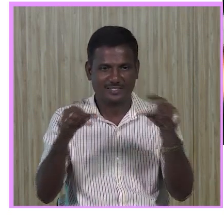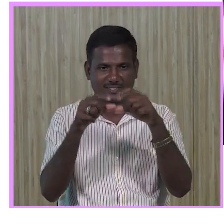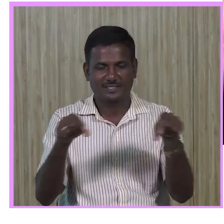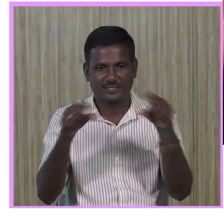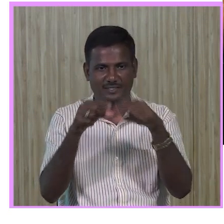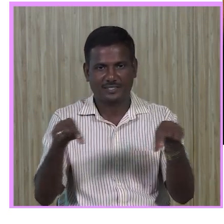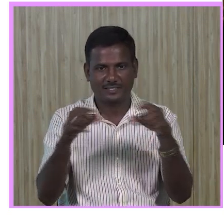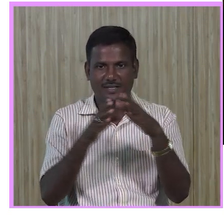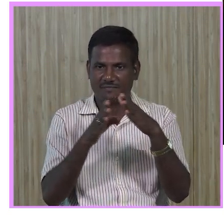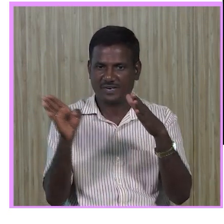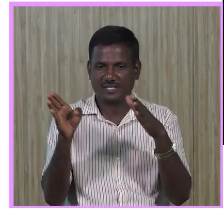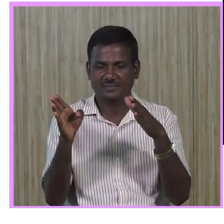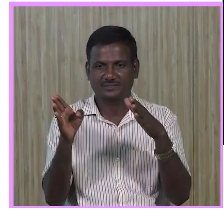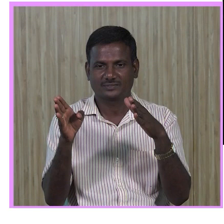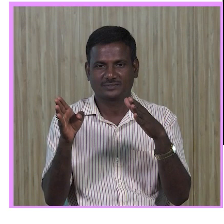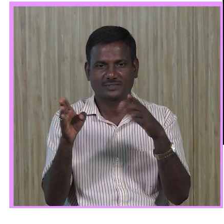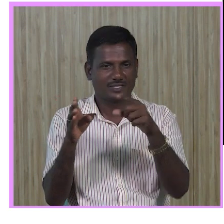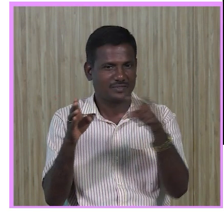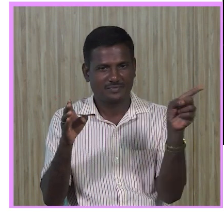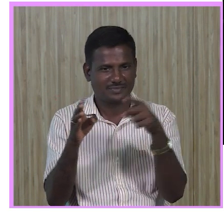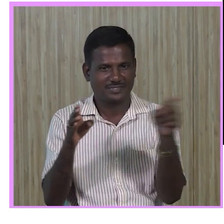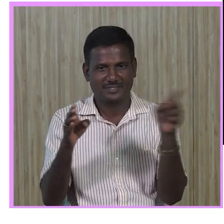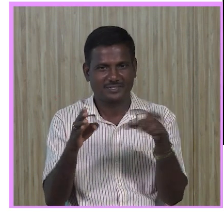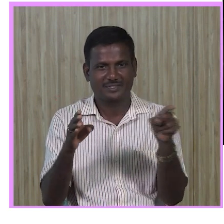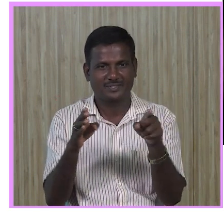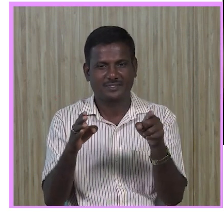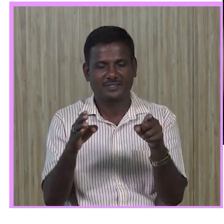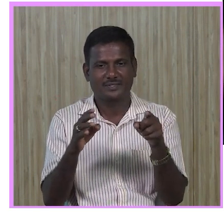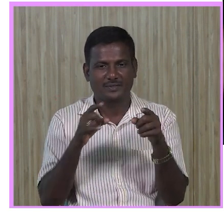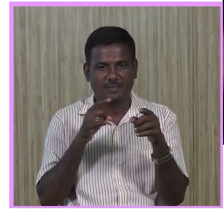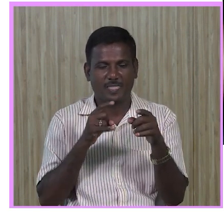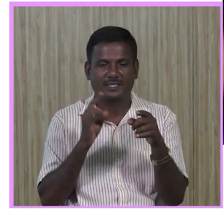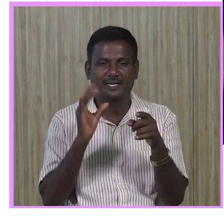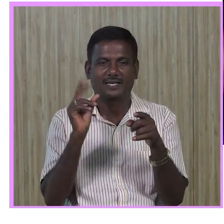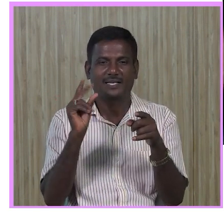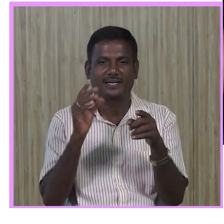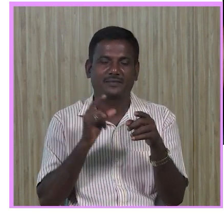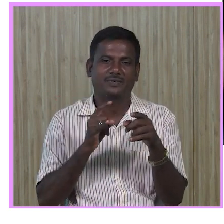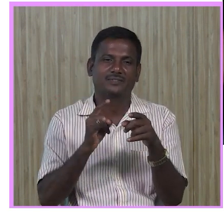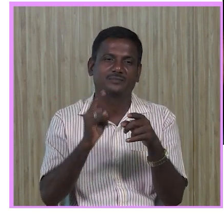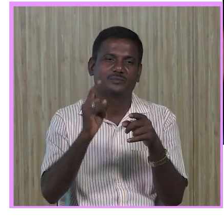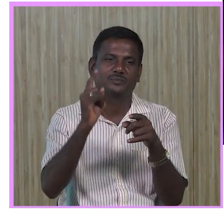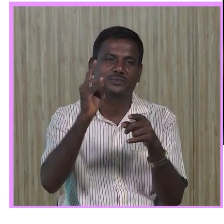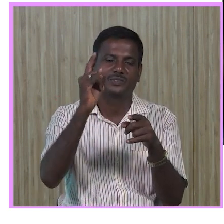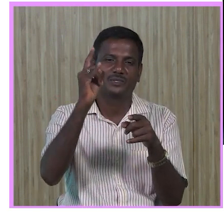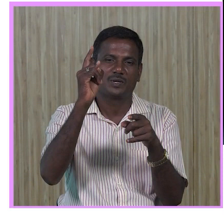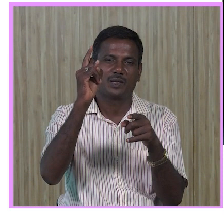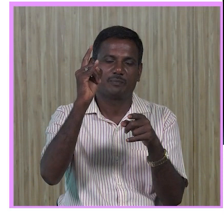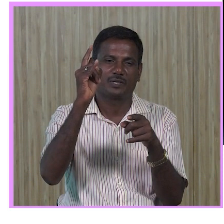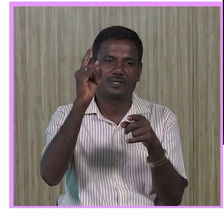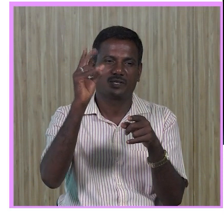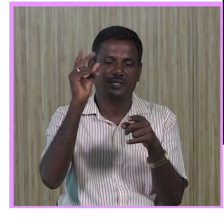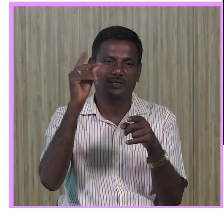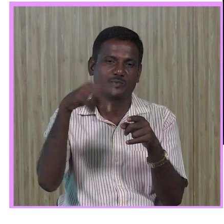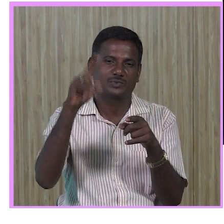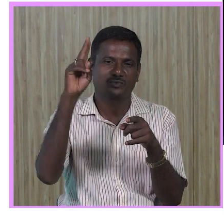விட்டு தனியாக விலகுகிறது. அது விலகப்பட்ட பிறகு மீண்டும் இரண்டாவது கட்ட ராக்கெட்டானது அதிலிருந்து